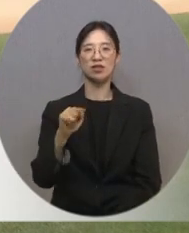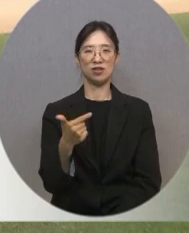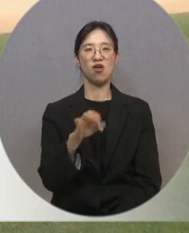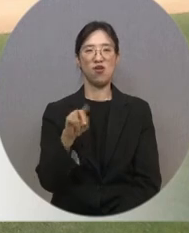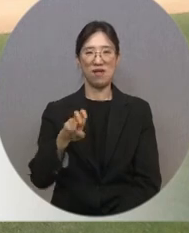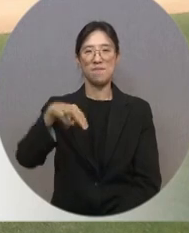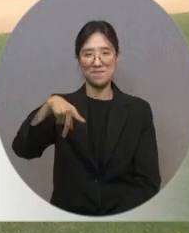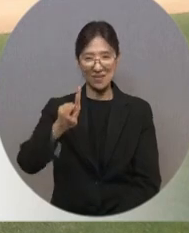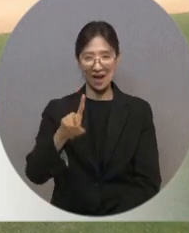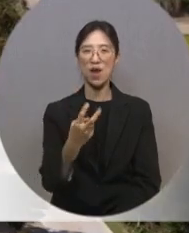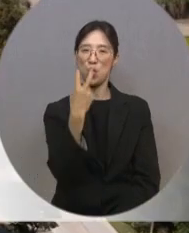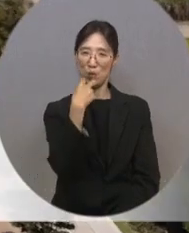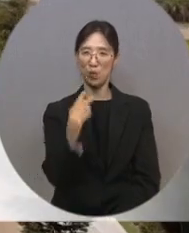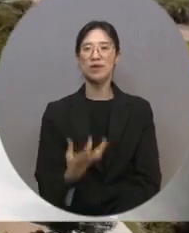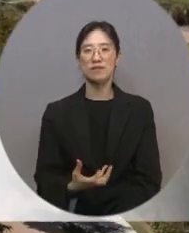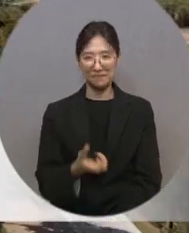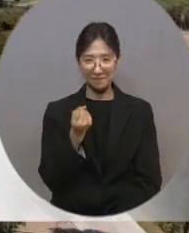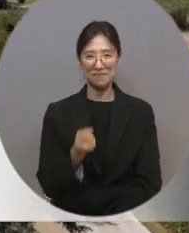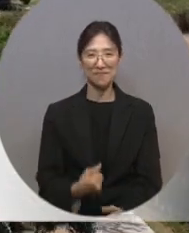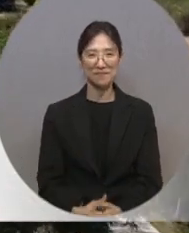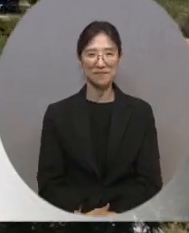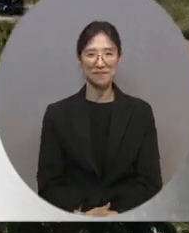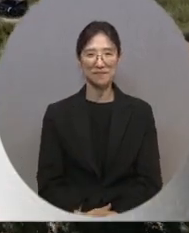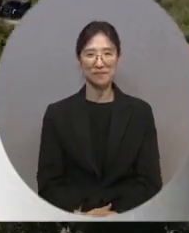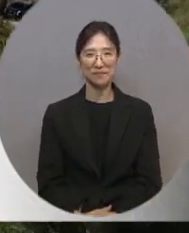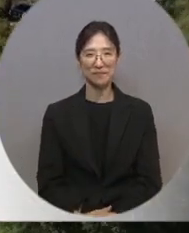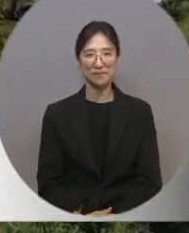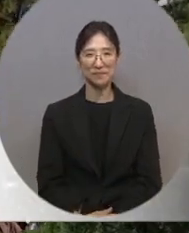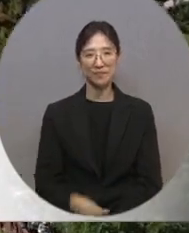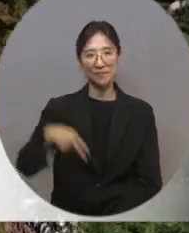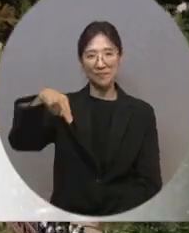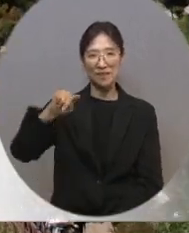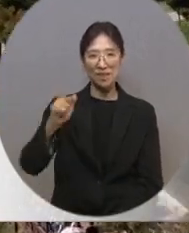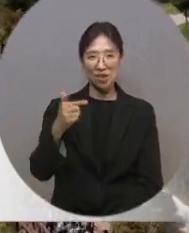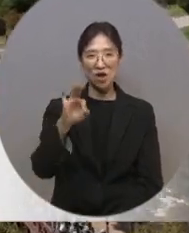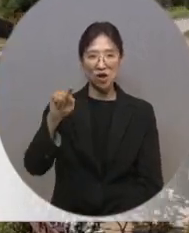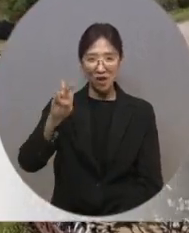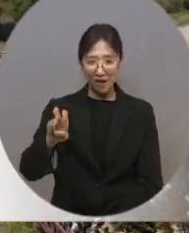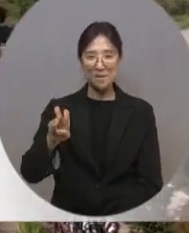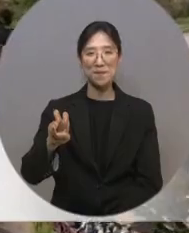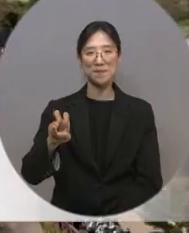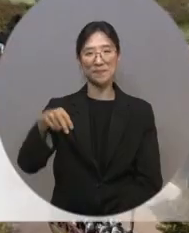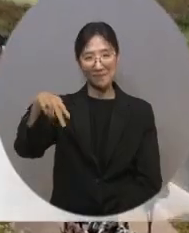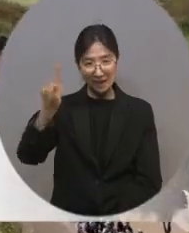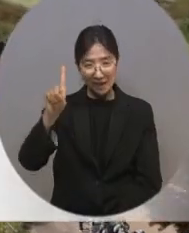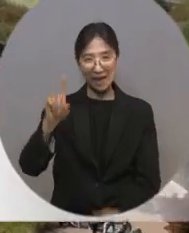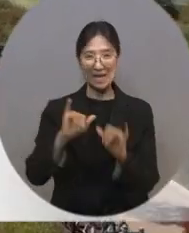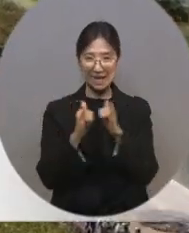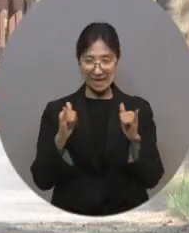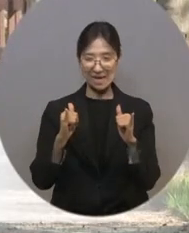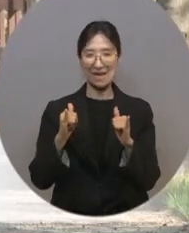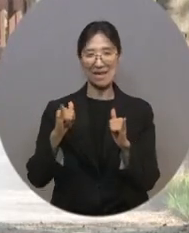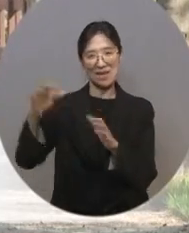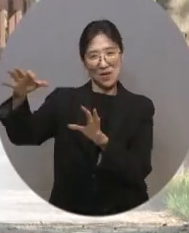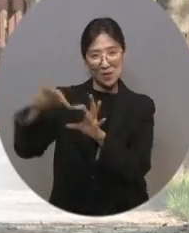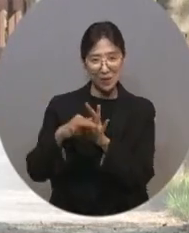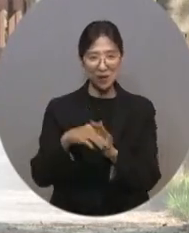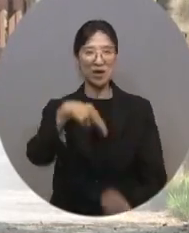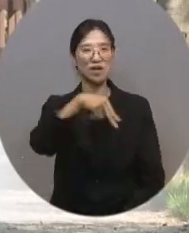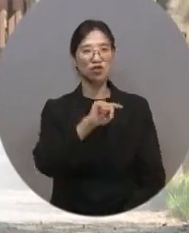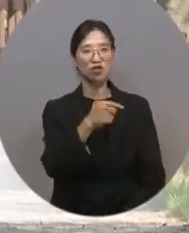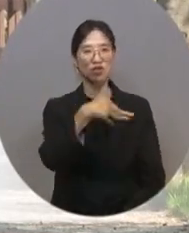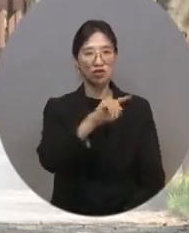가지고 있는 도시입니다. 그래서 서남사가 인간의 품으로 내려오고 또